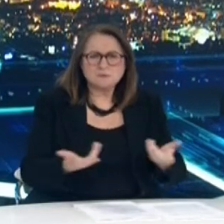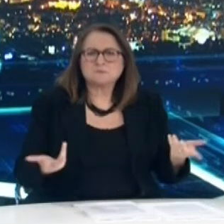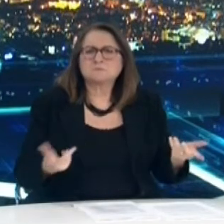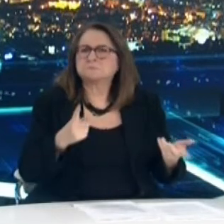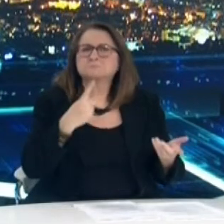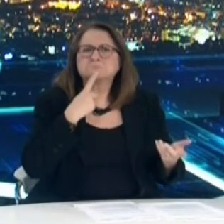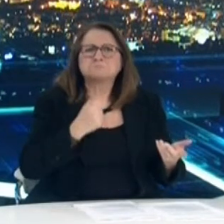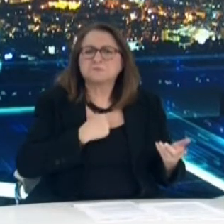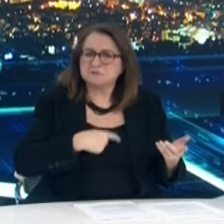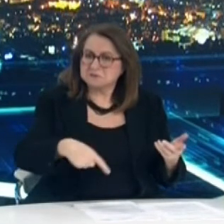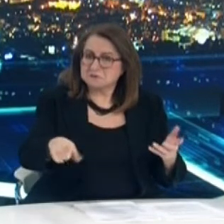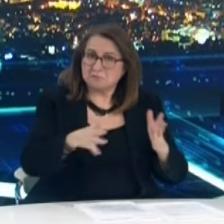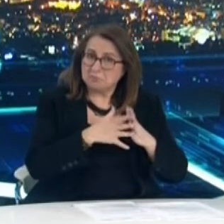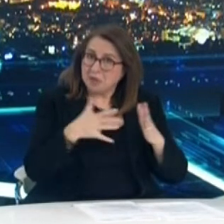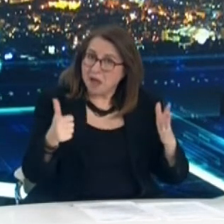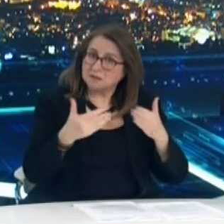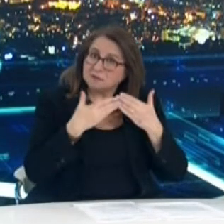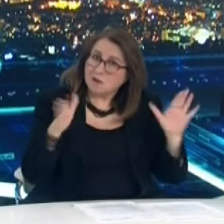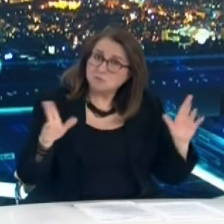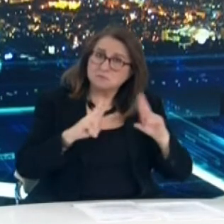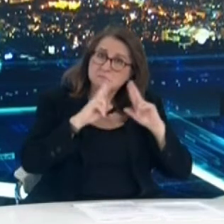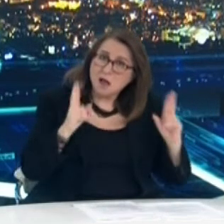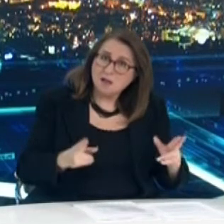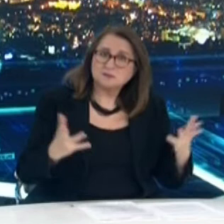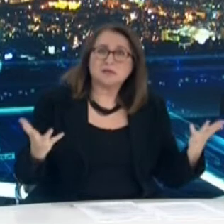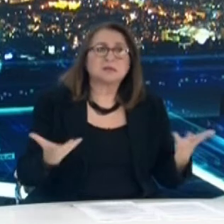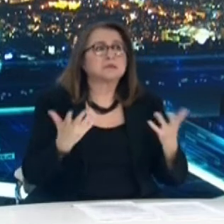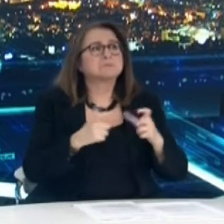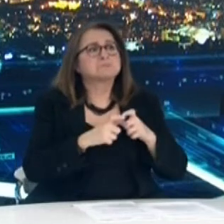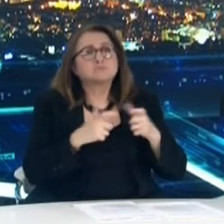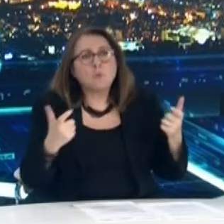αυτό το χρονικό διάστημα και τι θα μπορούσε ενδεχομένως να ανοίξει με ασφάλεια?